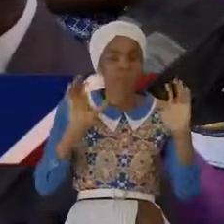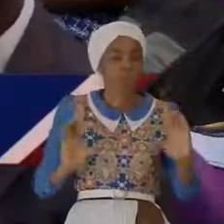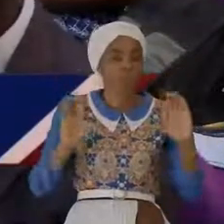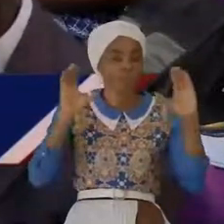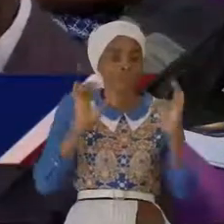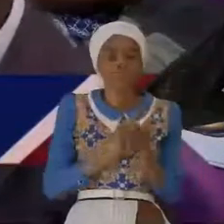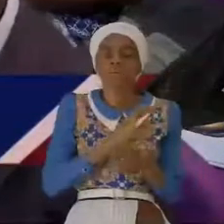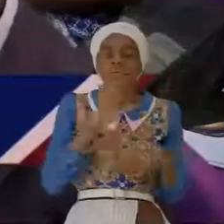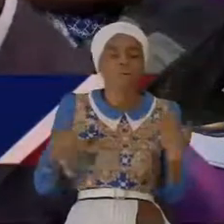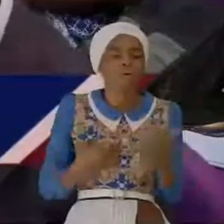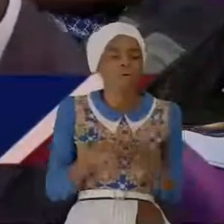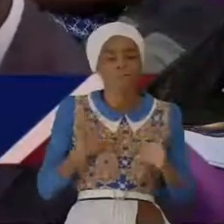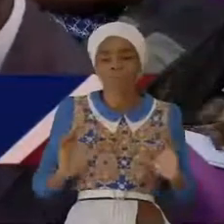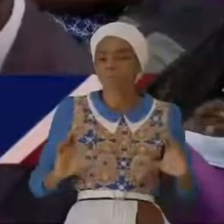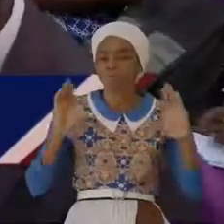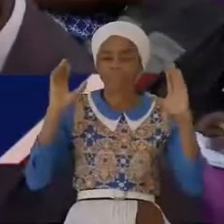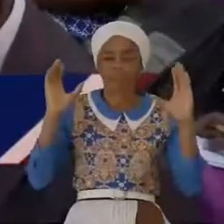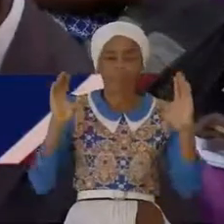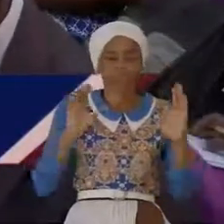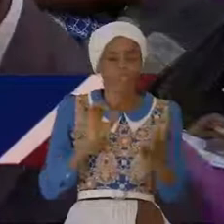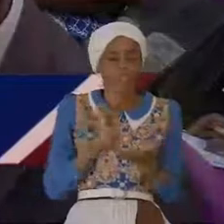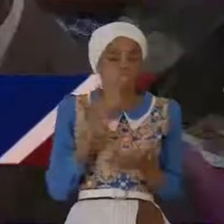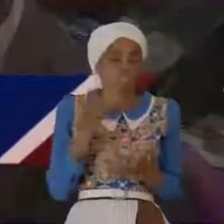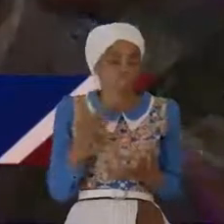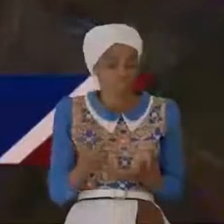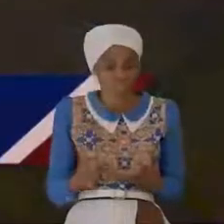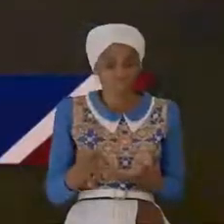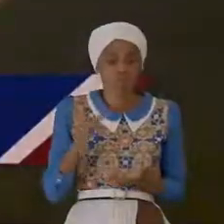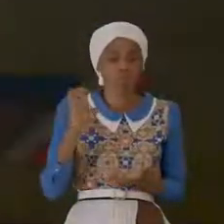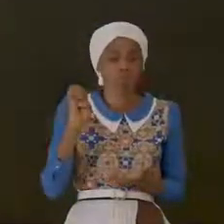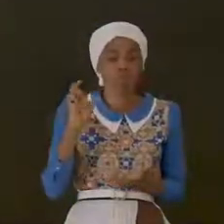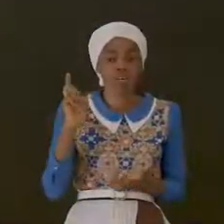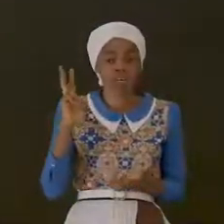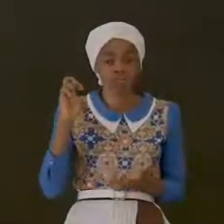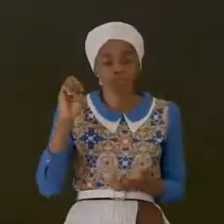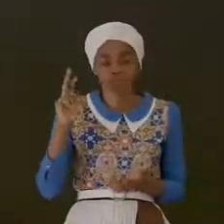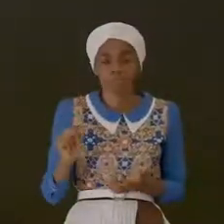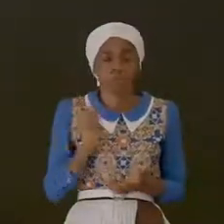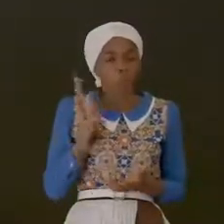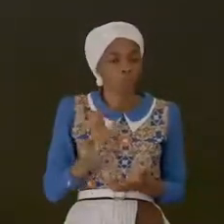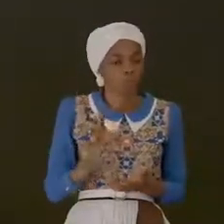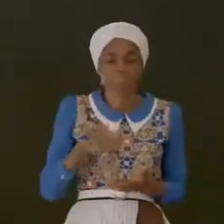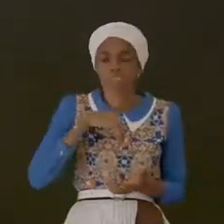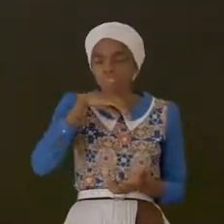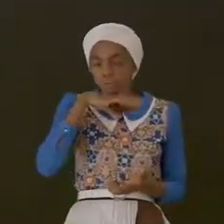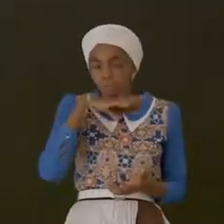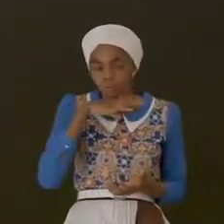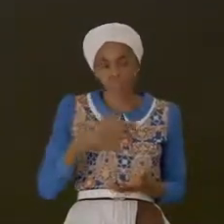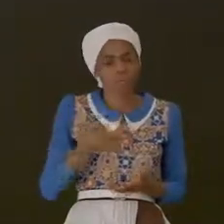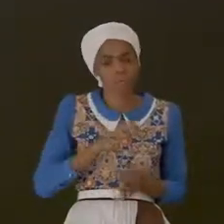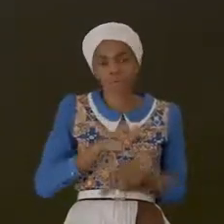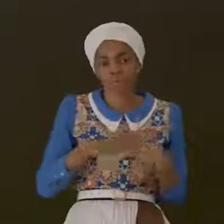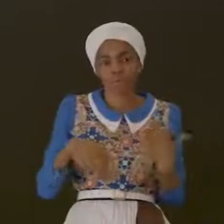tout votre engagement, toute la consécration, tout l'engagement. Un peu de levain fait lever toute